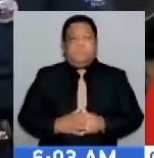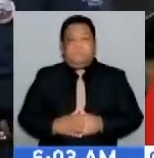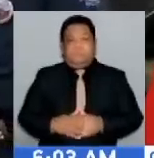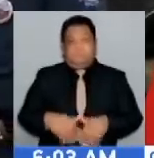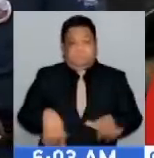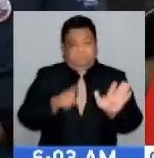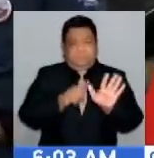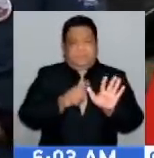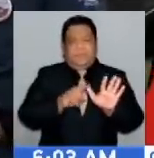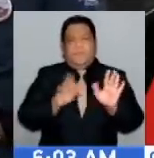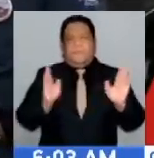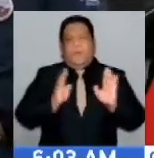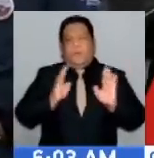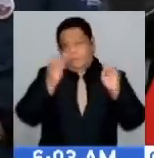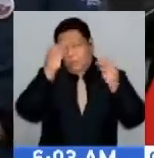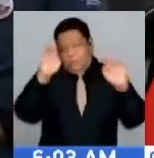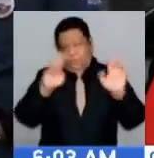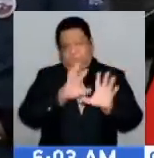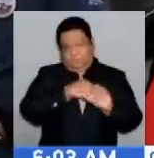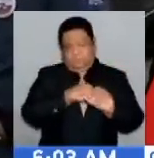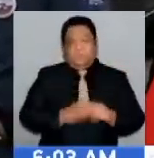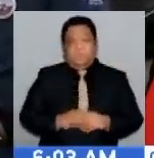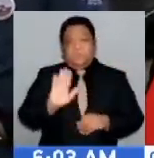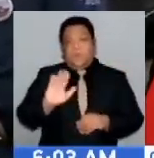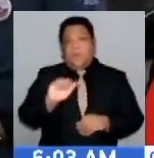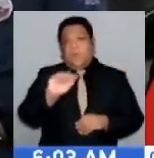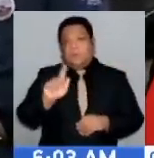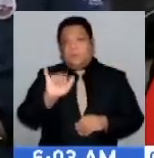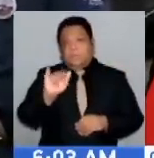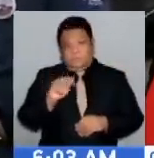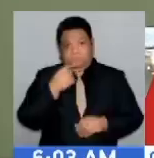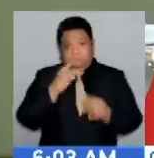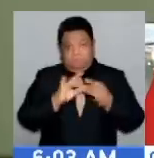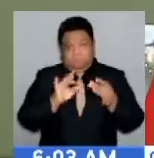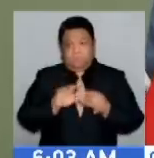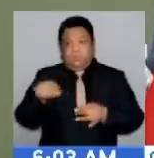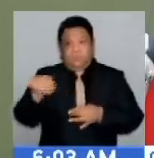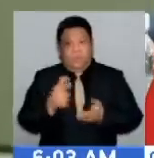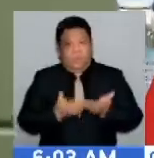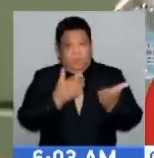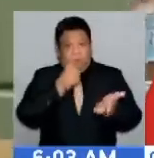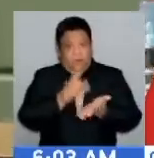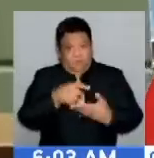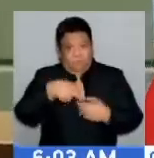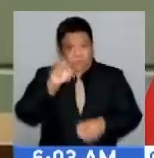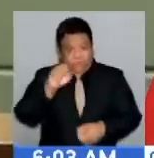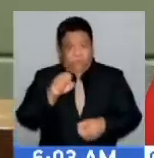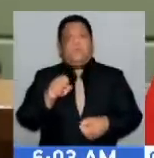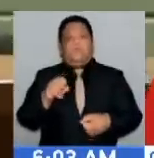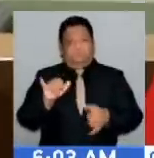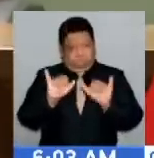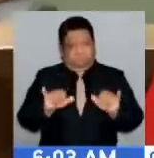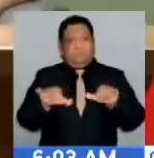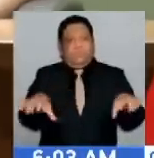na mananatili sa serbisyo mga nagpasa o nagpasa ng courtesy resignation hanggat hindi ito inaaprobahan ng Pangulo. Ituturing